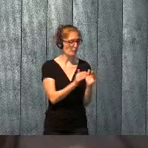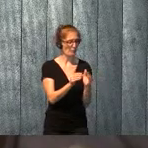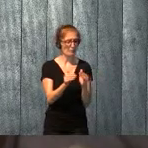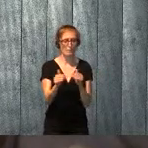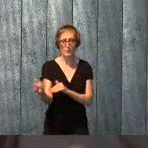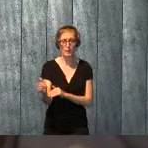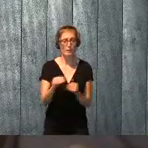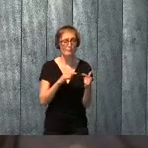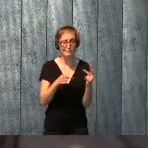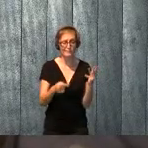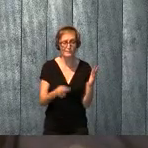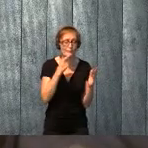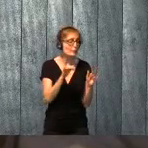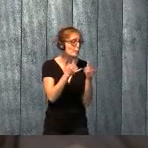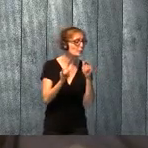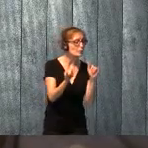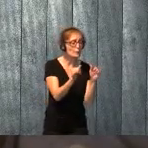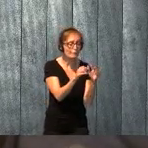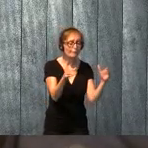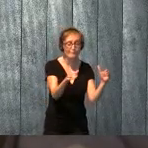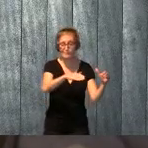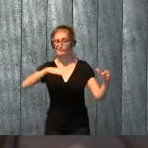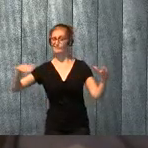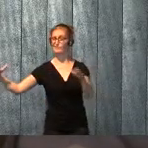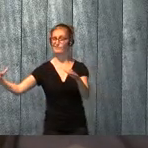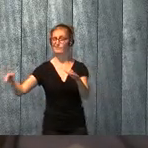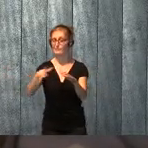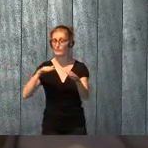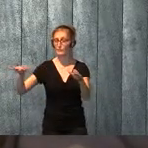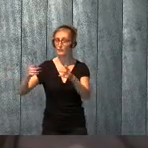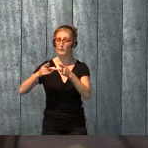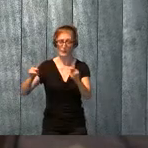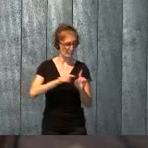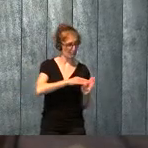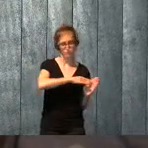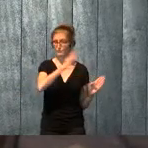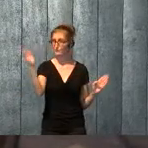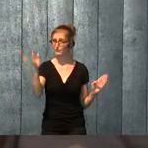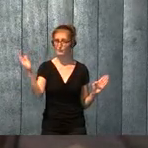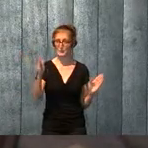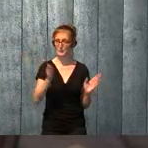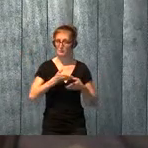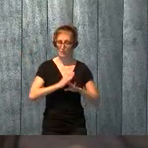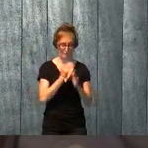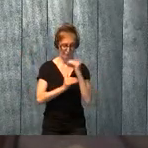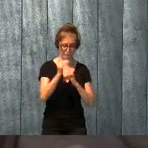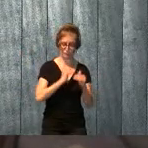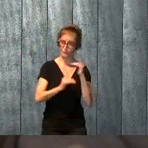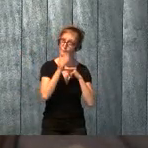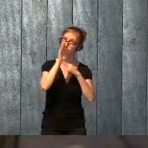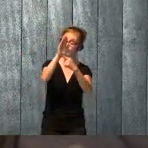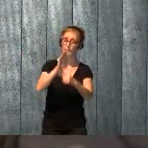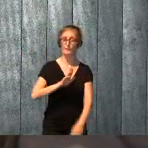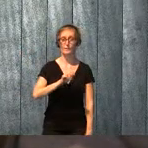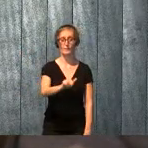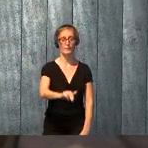мы как раз, то, что вот сегодня говорили о демократии и привлечении жителей к формированию этой программы, как раз жители давали